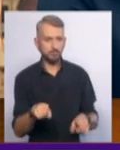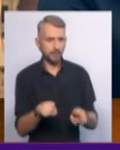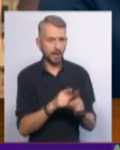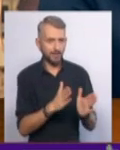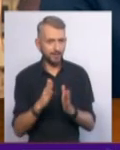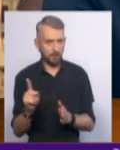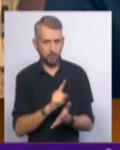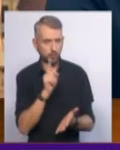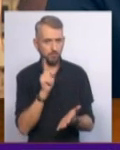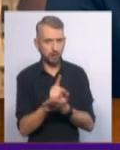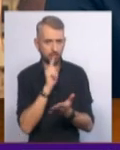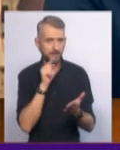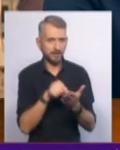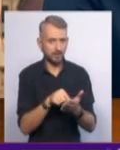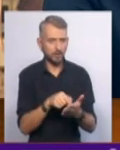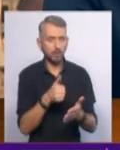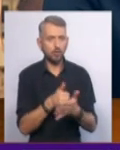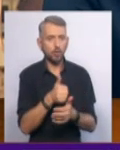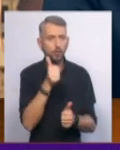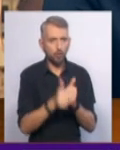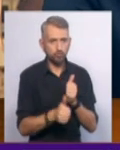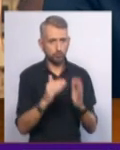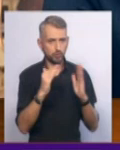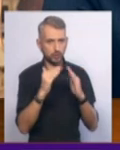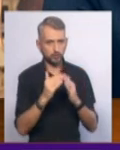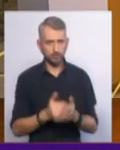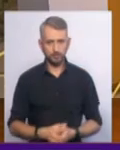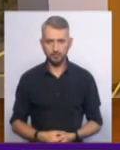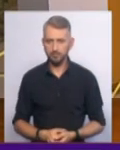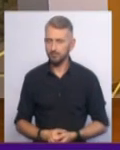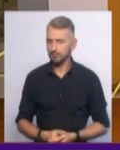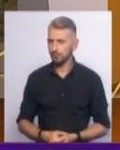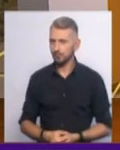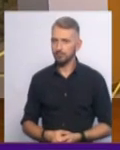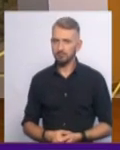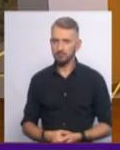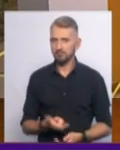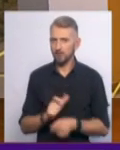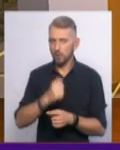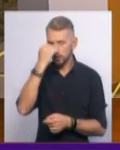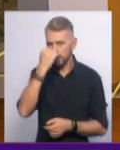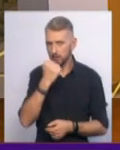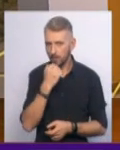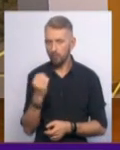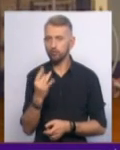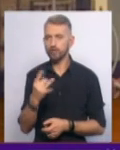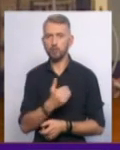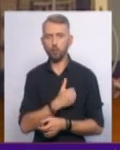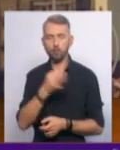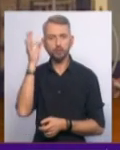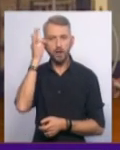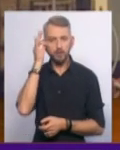що має дійти до кожного будинку. Угу. Так, дуже дякую. Ще раз хочу нагадати,